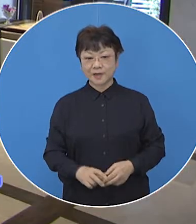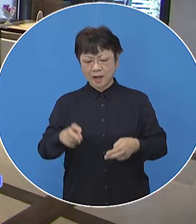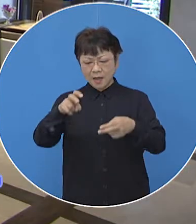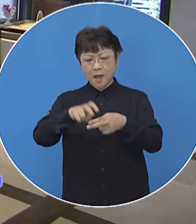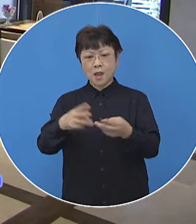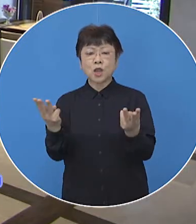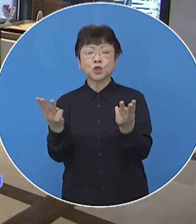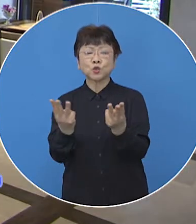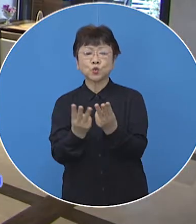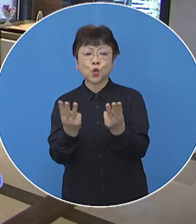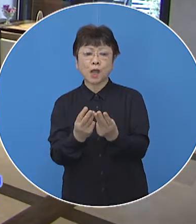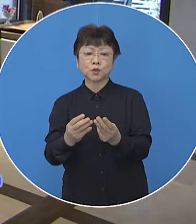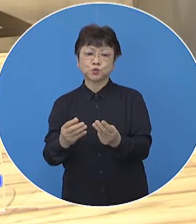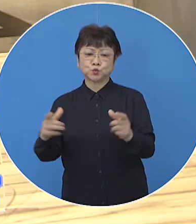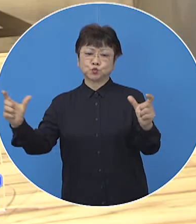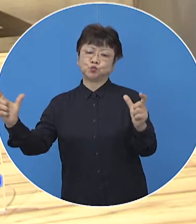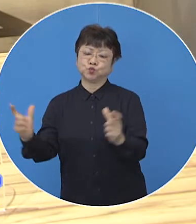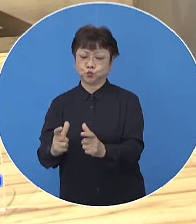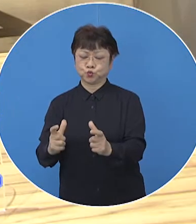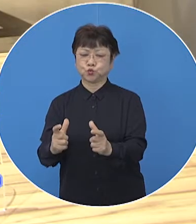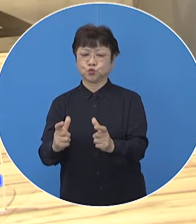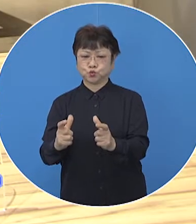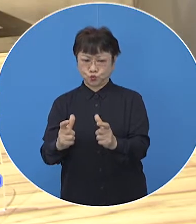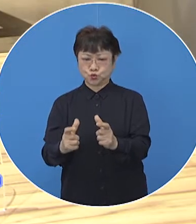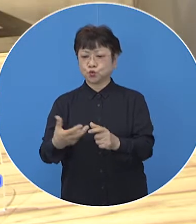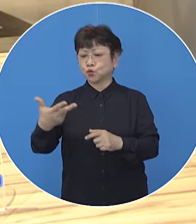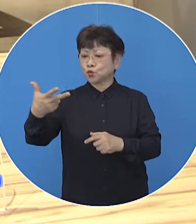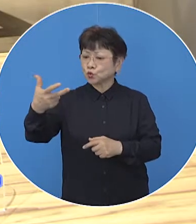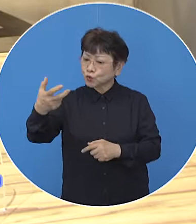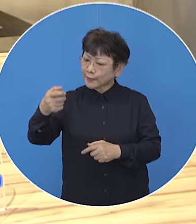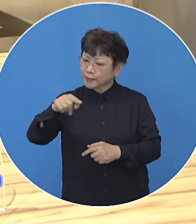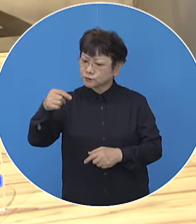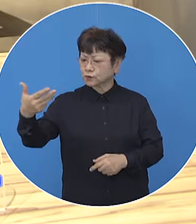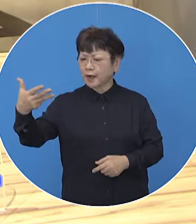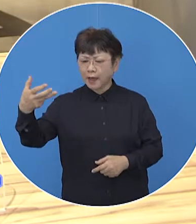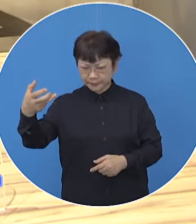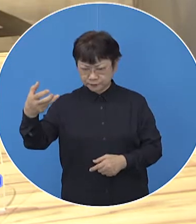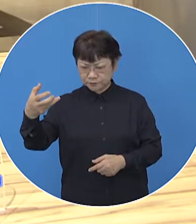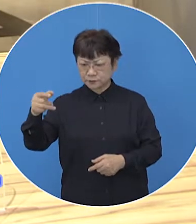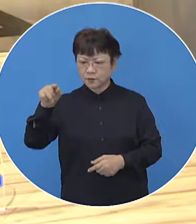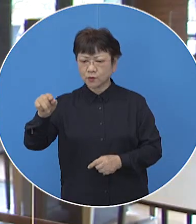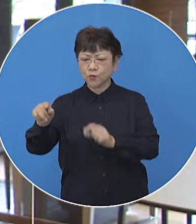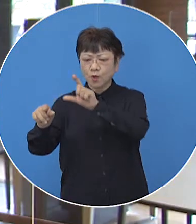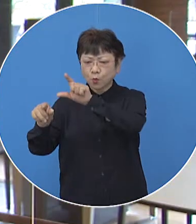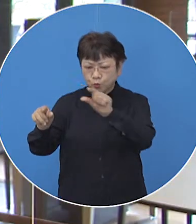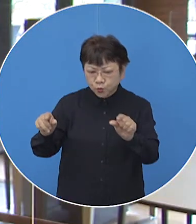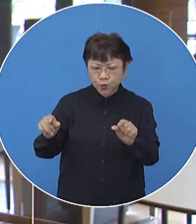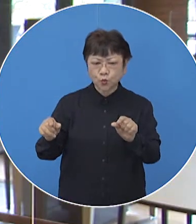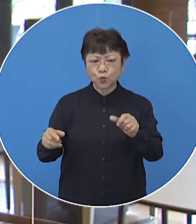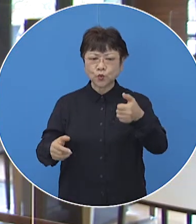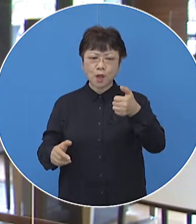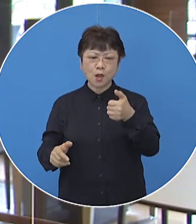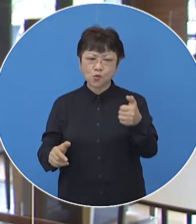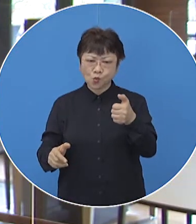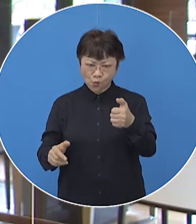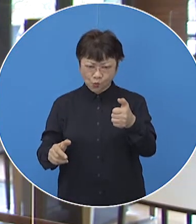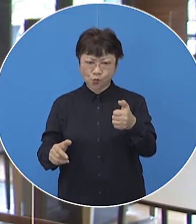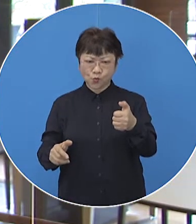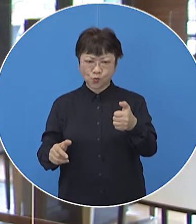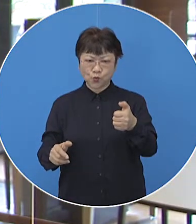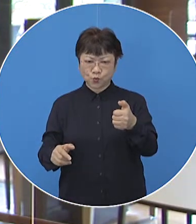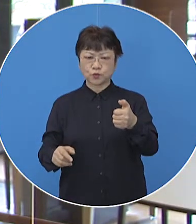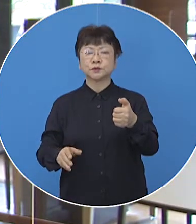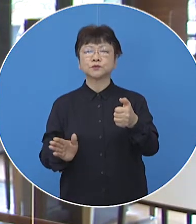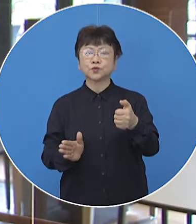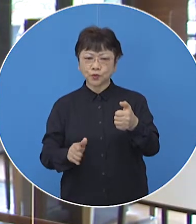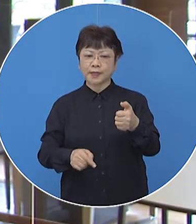座席をですね、多少間引きして70からまあ80ぐらいあったものをですね、もう50ぐらい